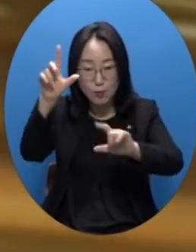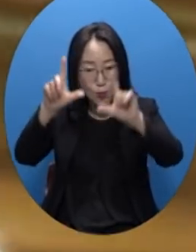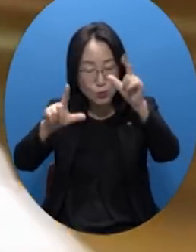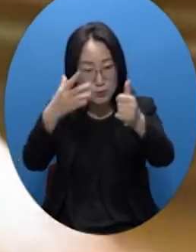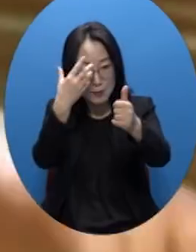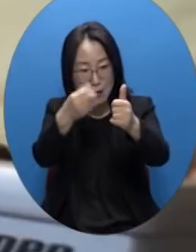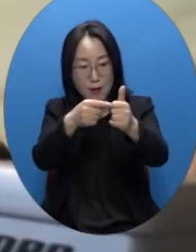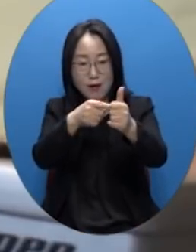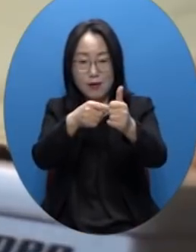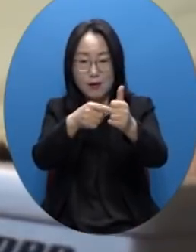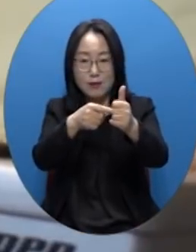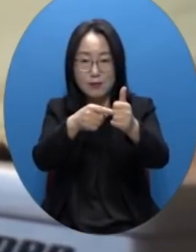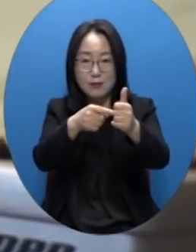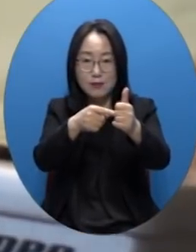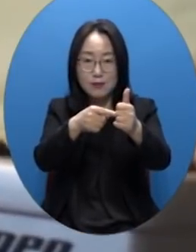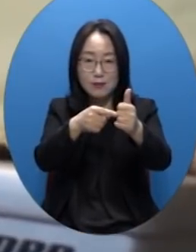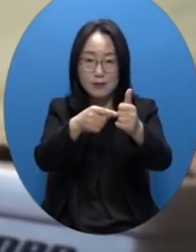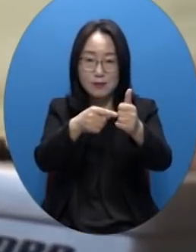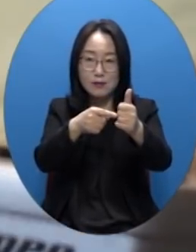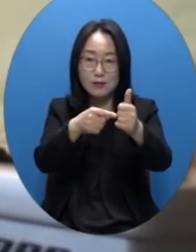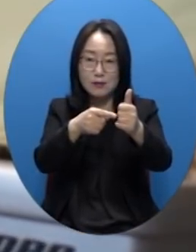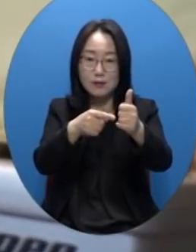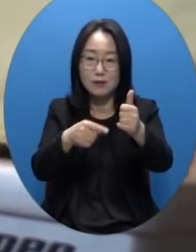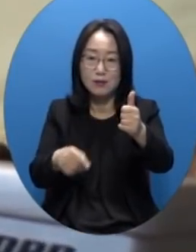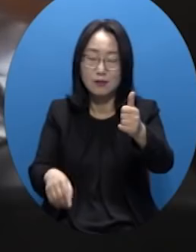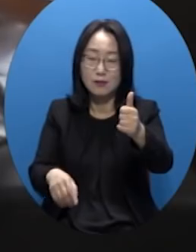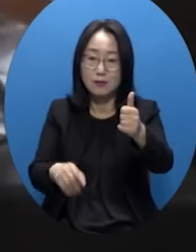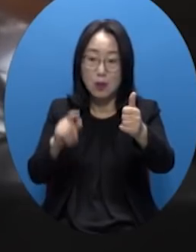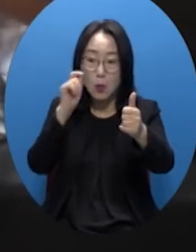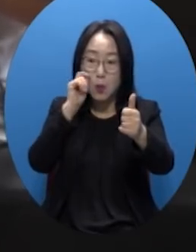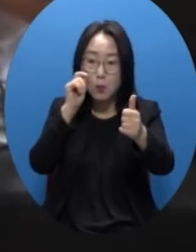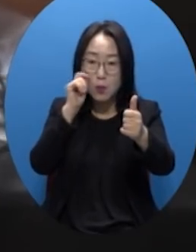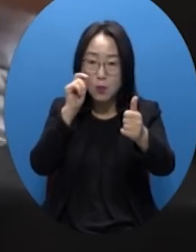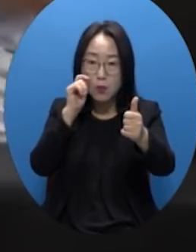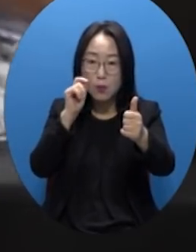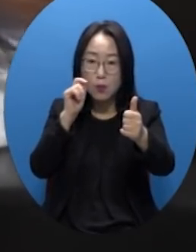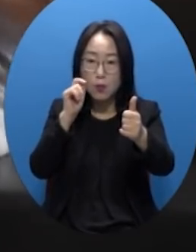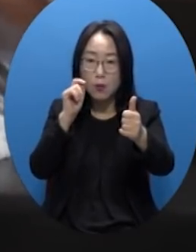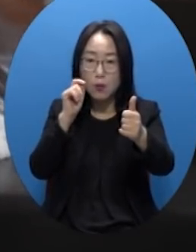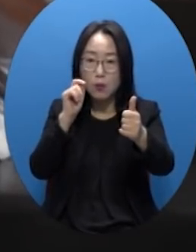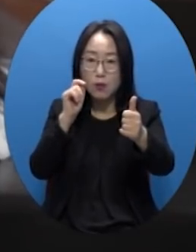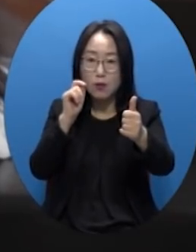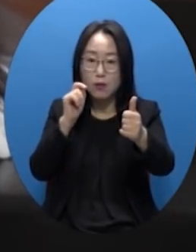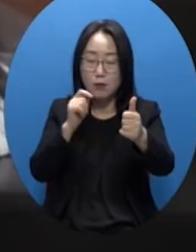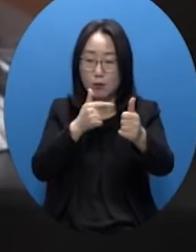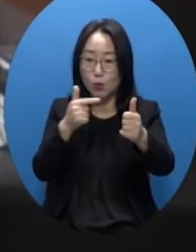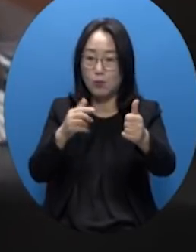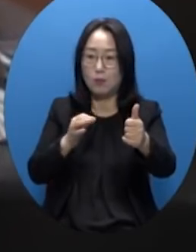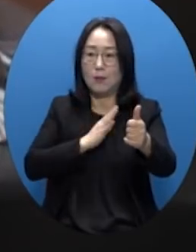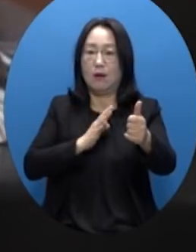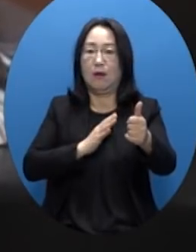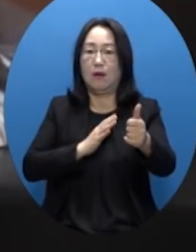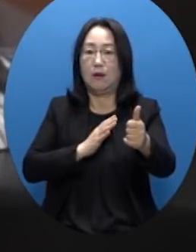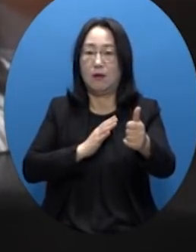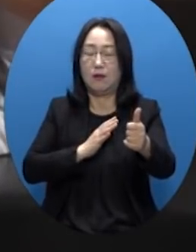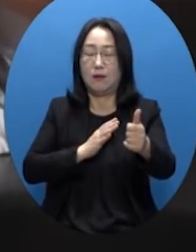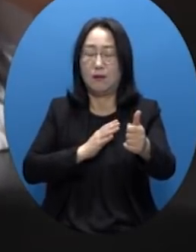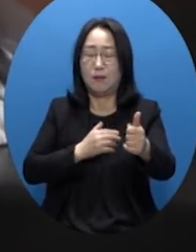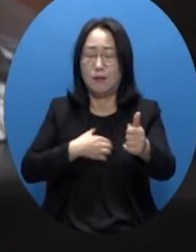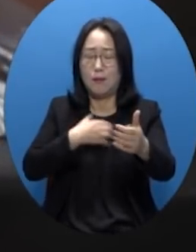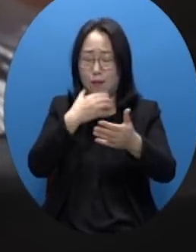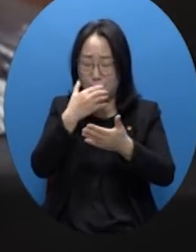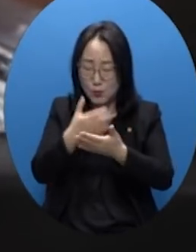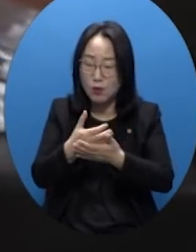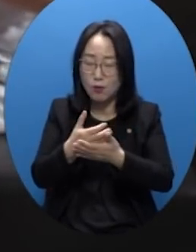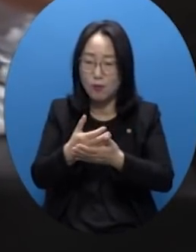보고 그 고모가 너무 놀라고 또 감격해서